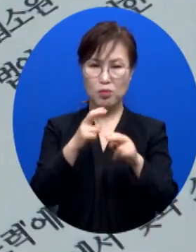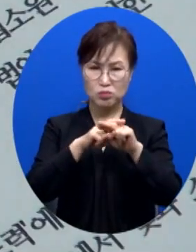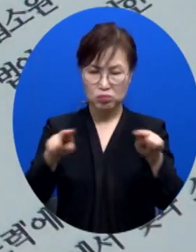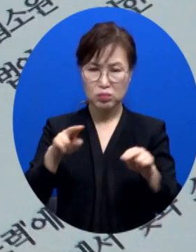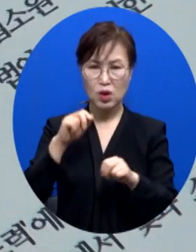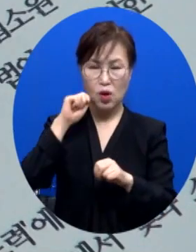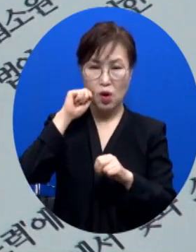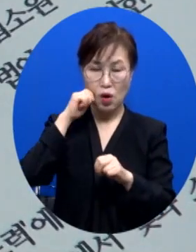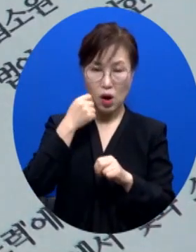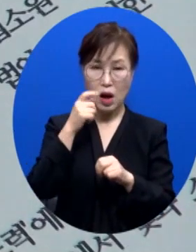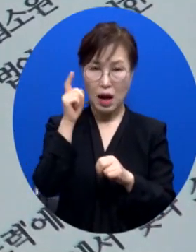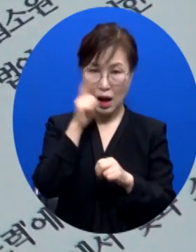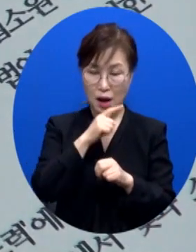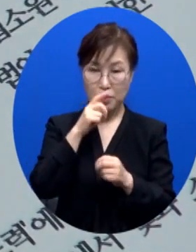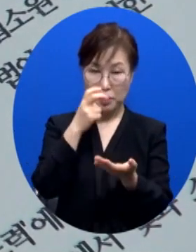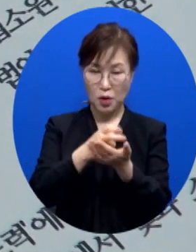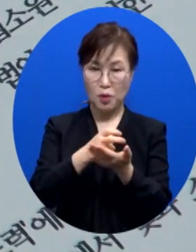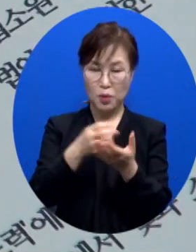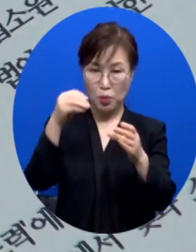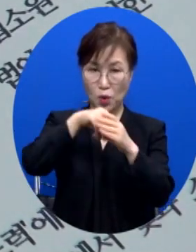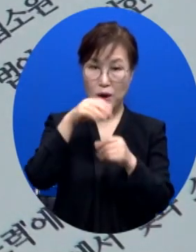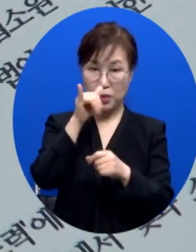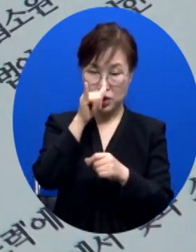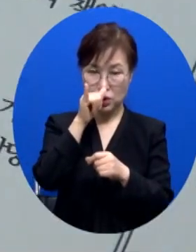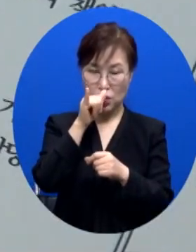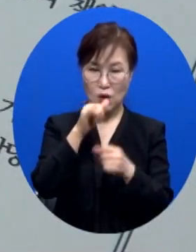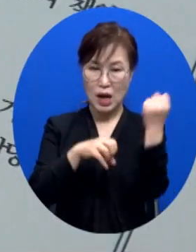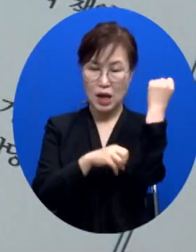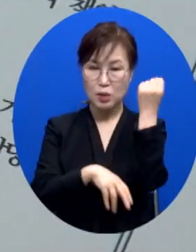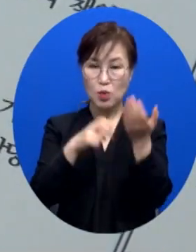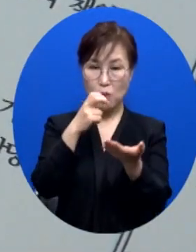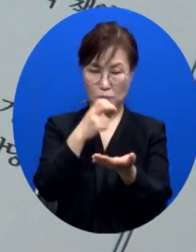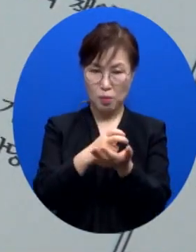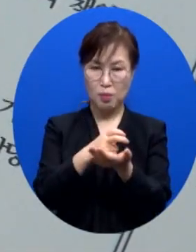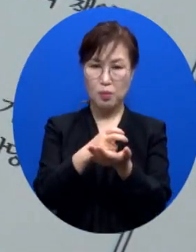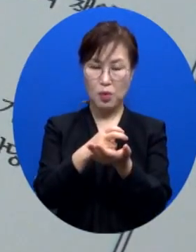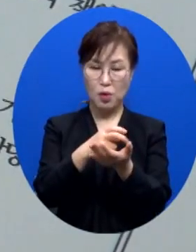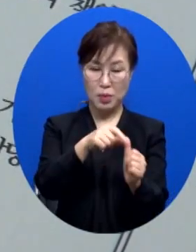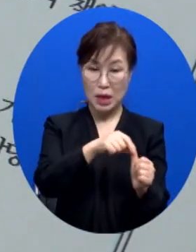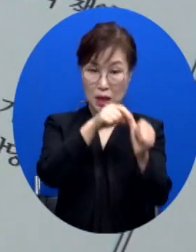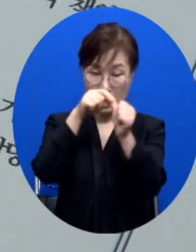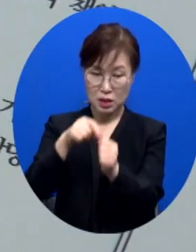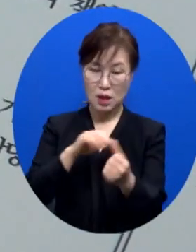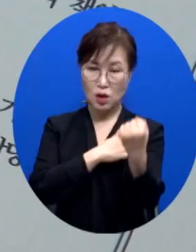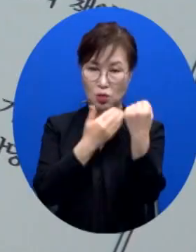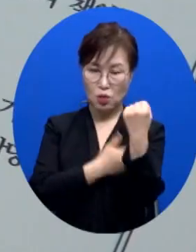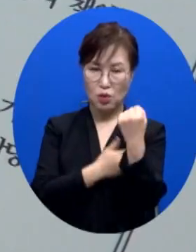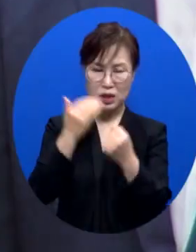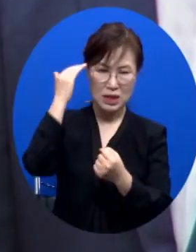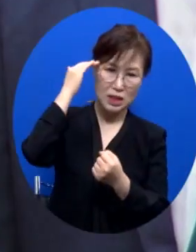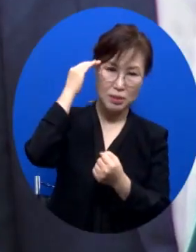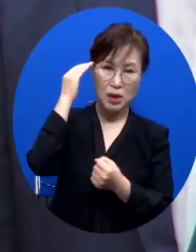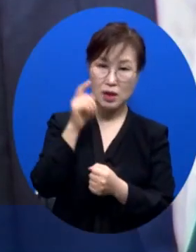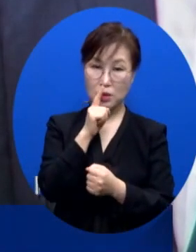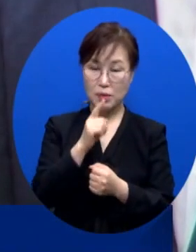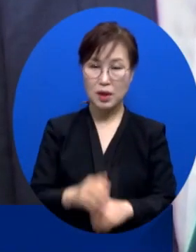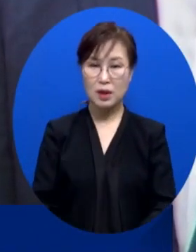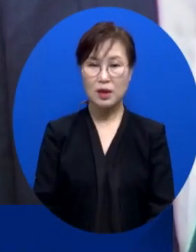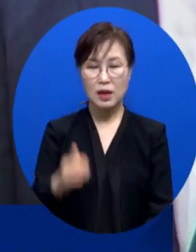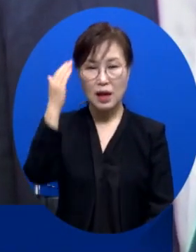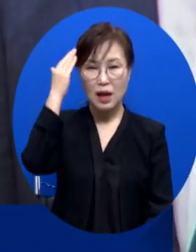있다며 헌법상 보장된 학교 법인의 기본권을 부정하고 고유한 인사권을 침해한다고 지적했습니다.